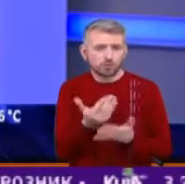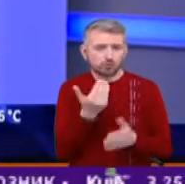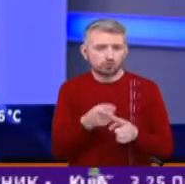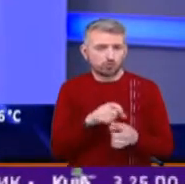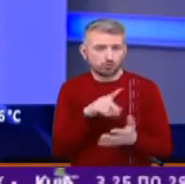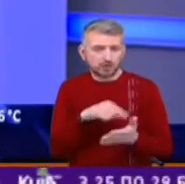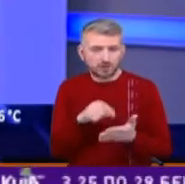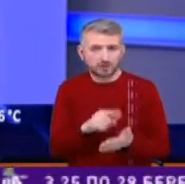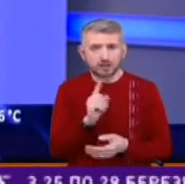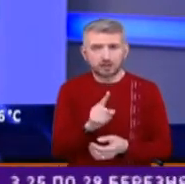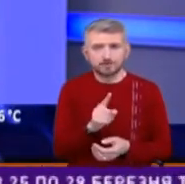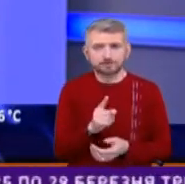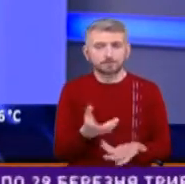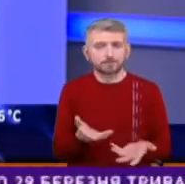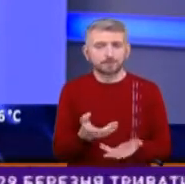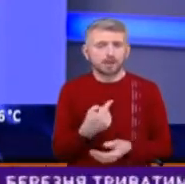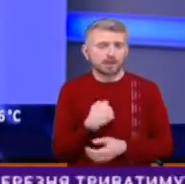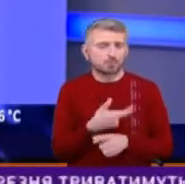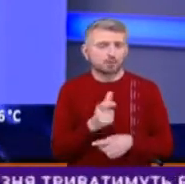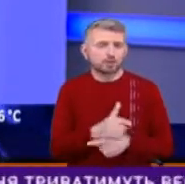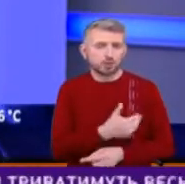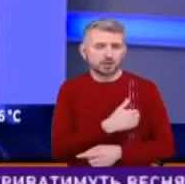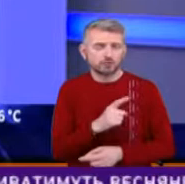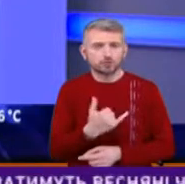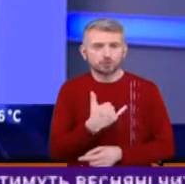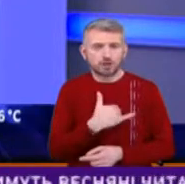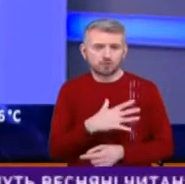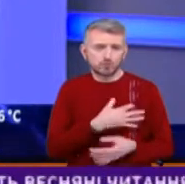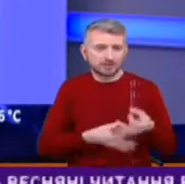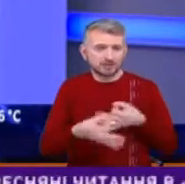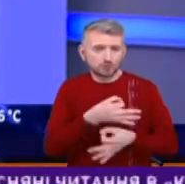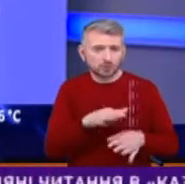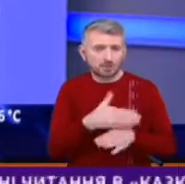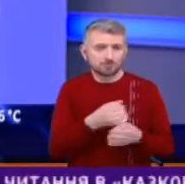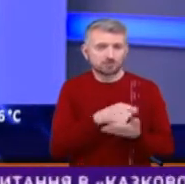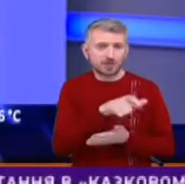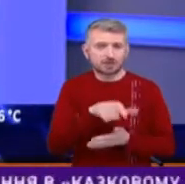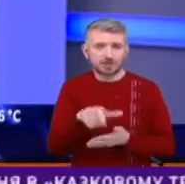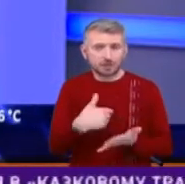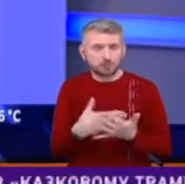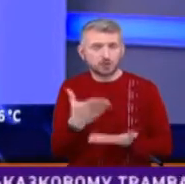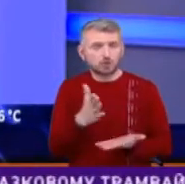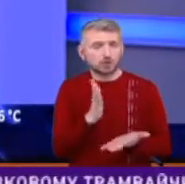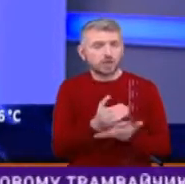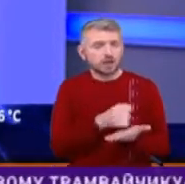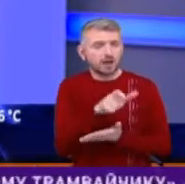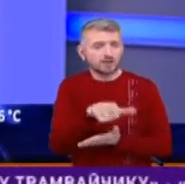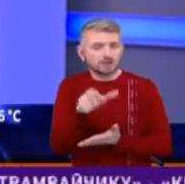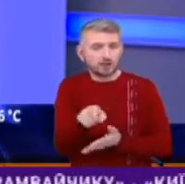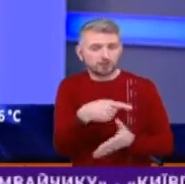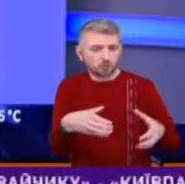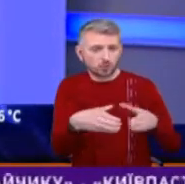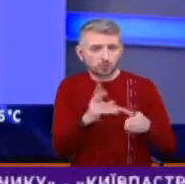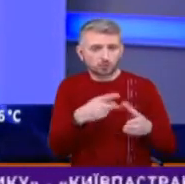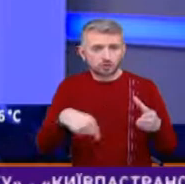питання, але знову таки, я би дуже хотів, щоб у нас була дискусія між кандидатами. Наприклад, якщо є кандидати у тих кіл, які